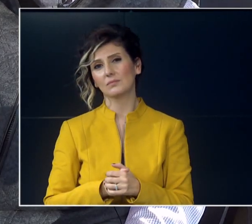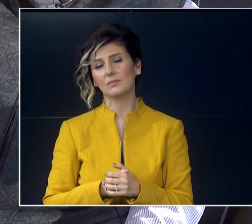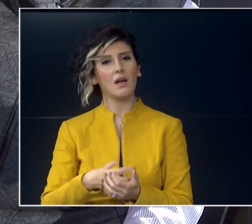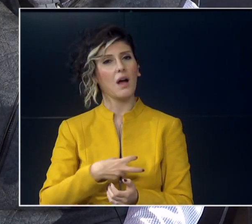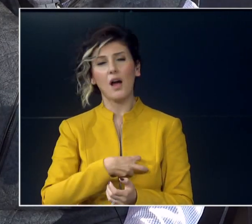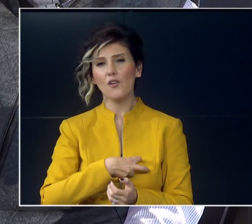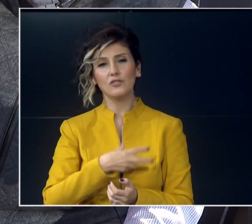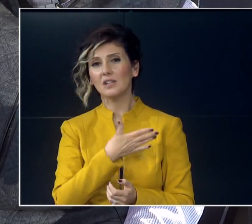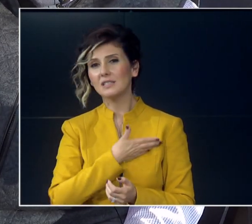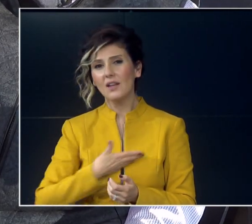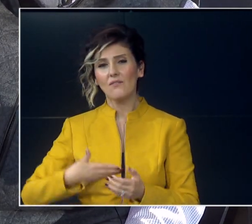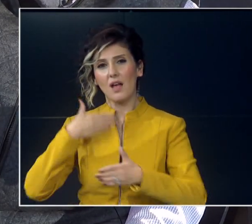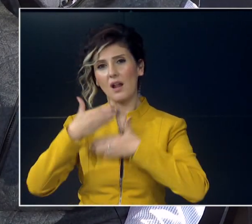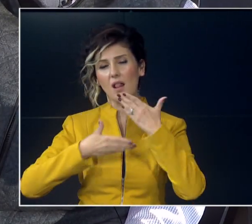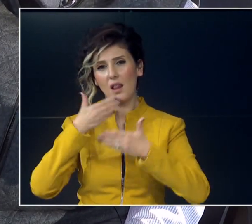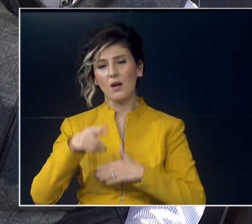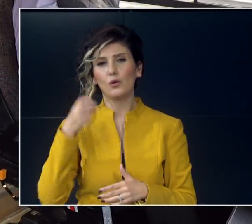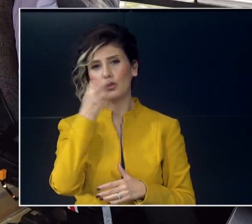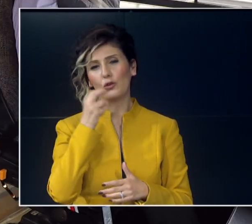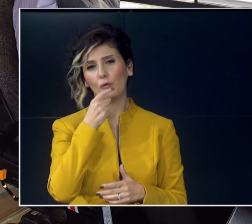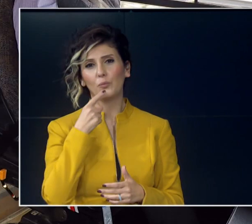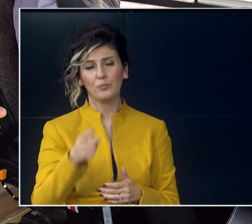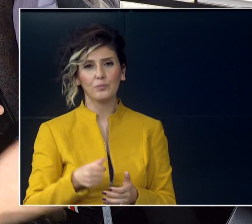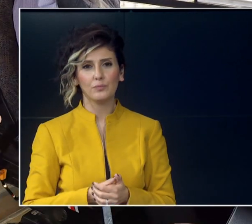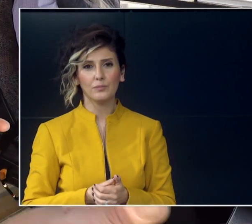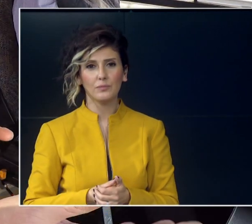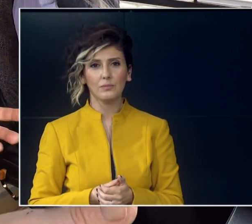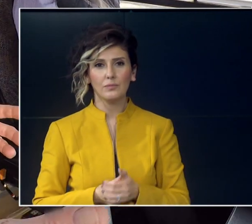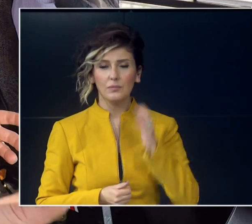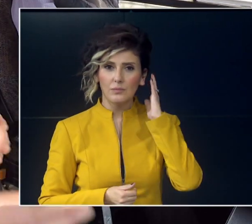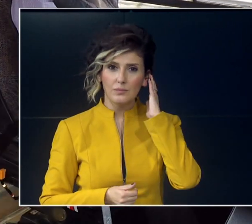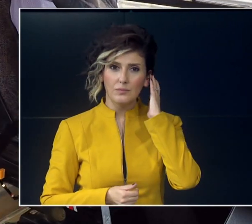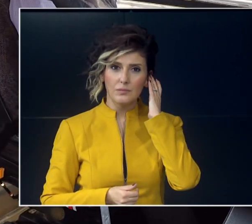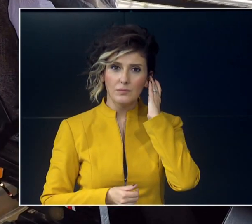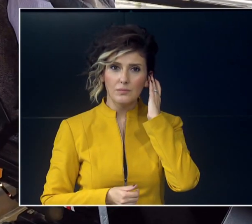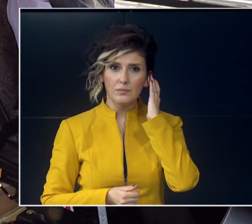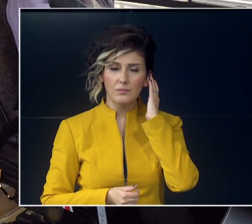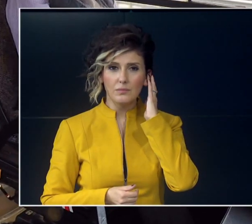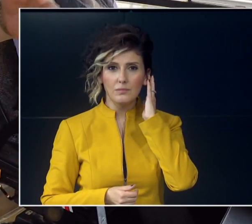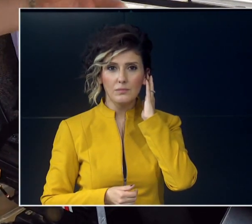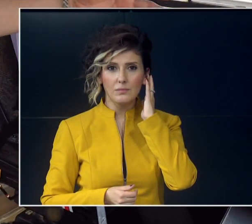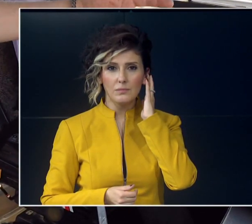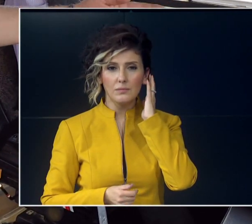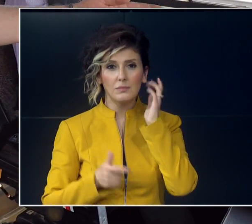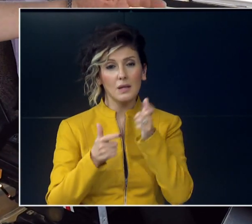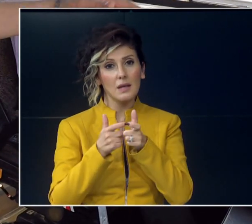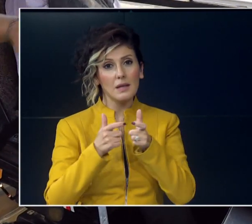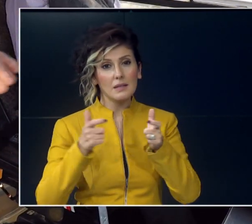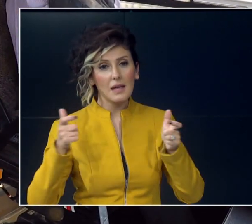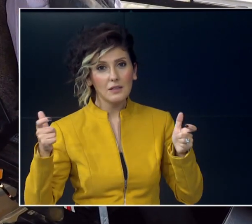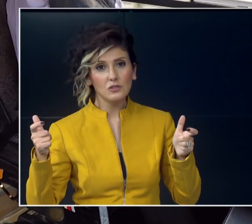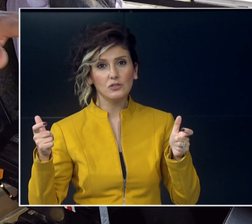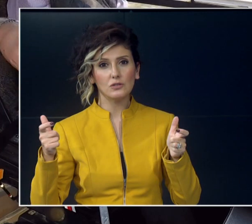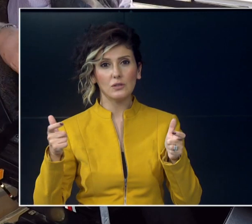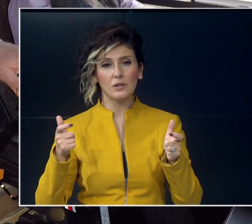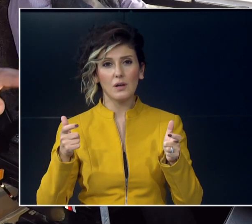aşk, sevgi üzerine. Böyle enstrümantal bir parçayla, böyle o geniş manzara, Türkiye'nin